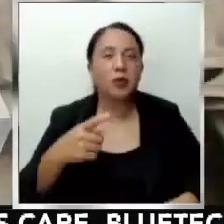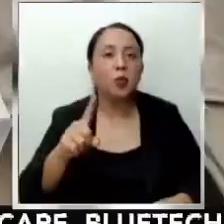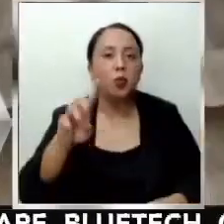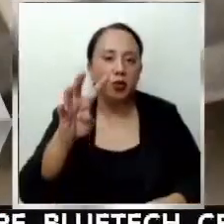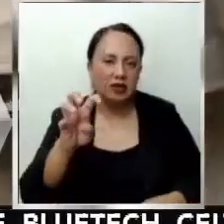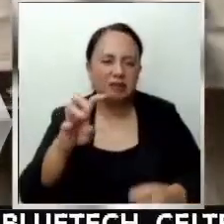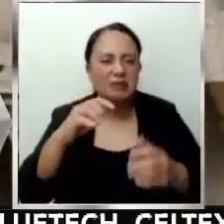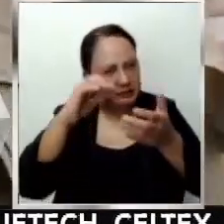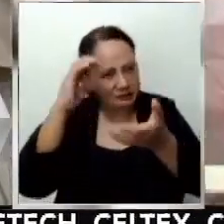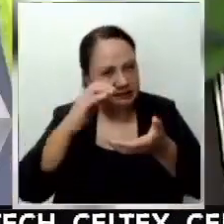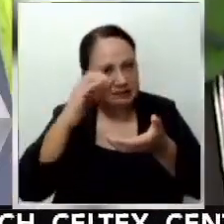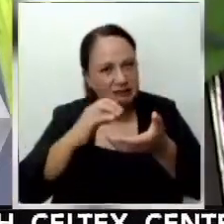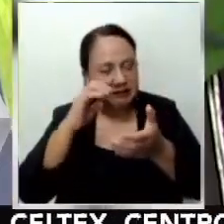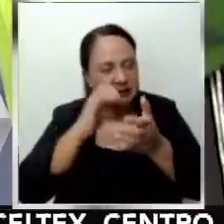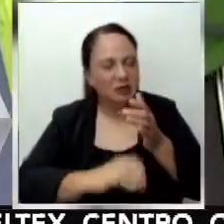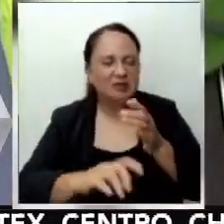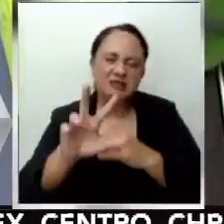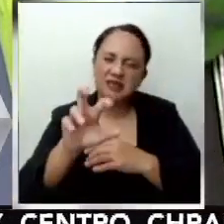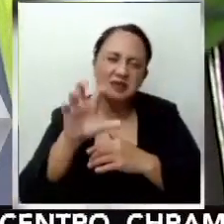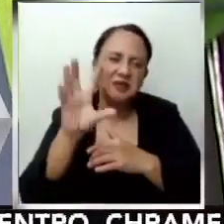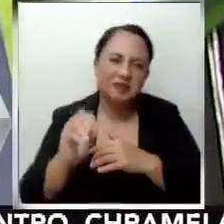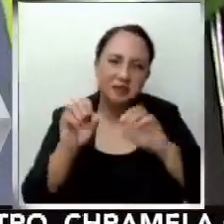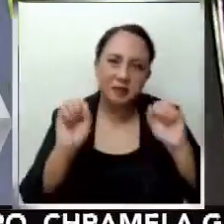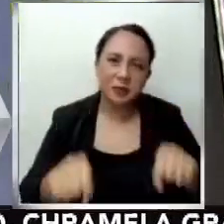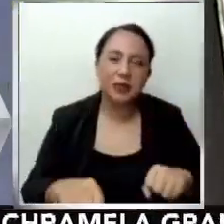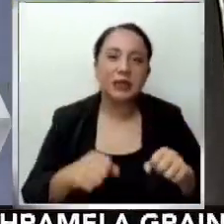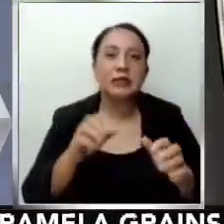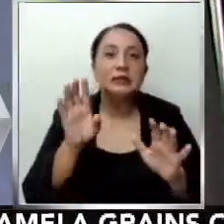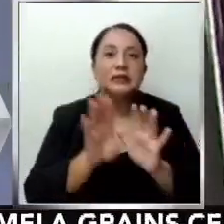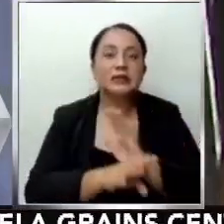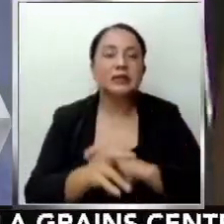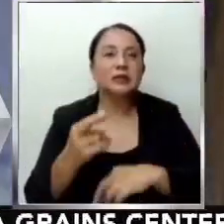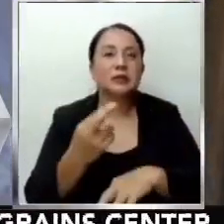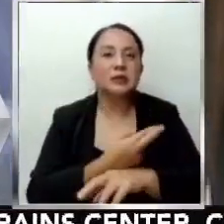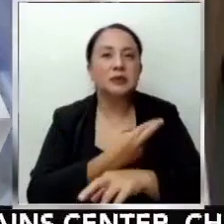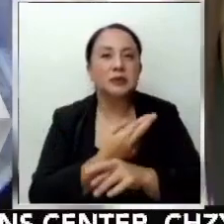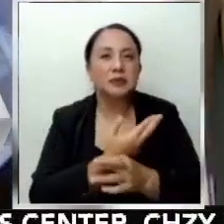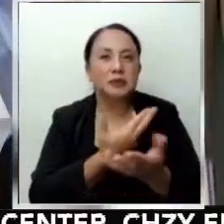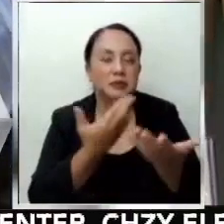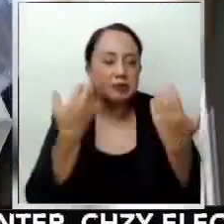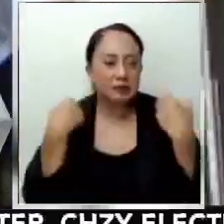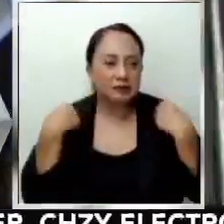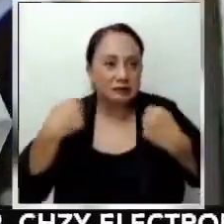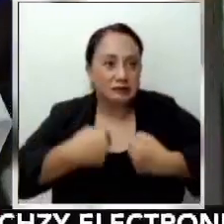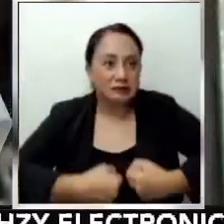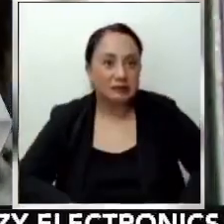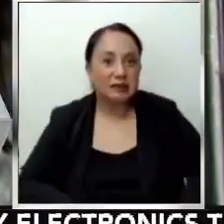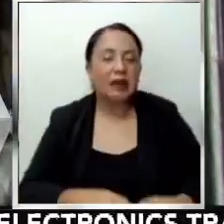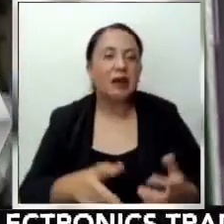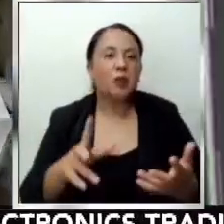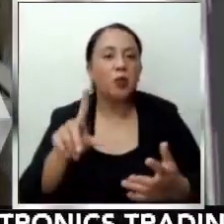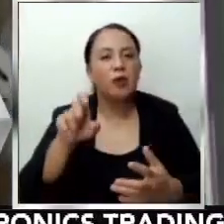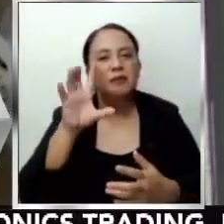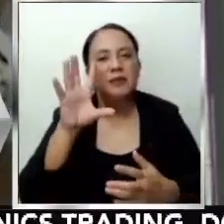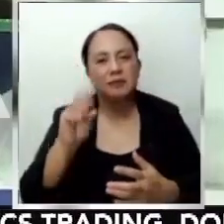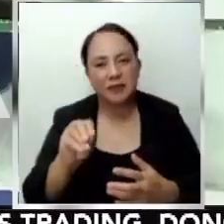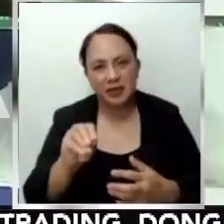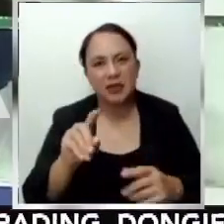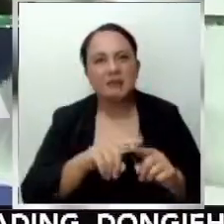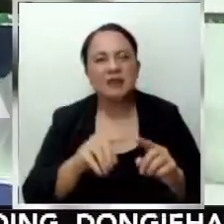ng 350. Pinakamura ang regular poncho kapote, nasa 150 pesos pero manipis